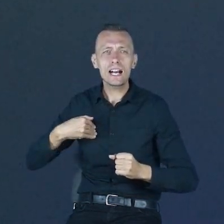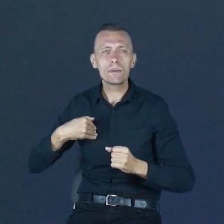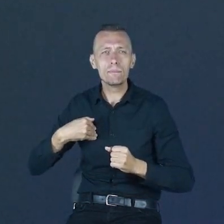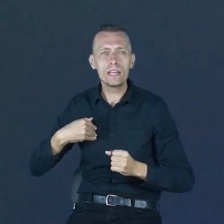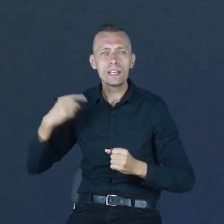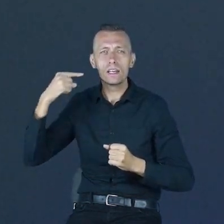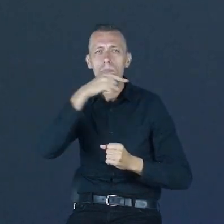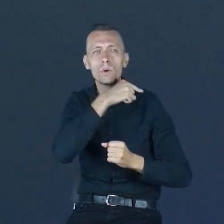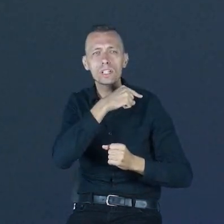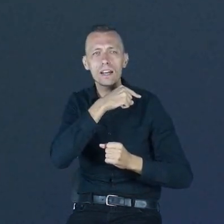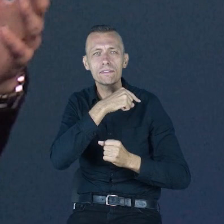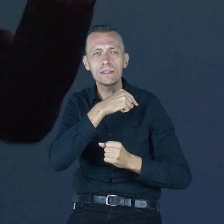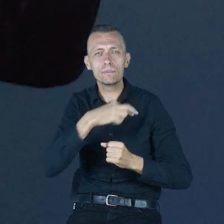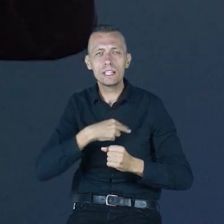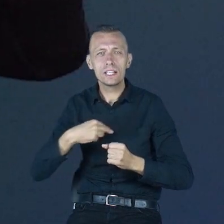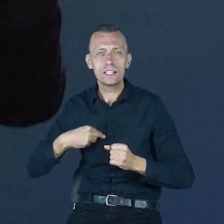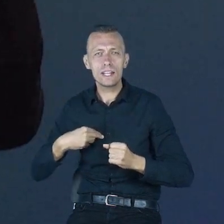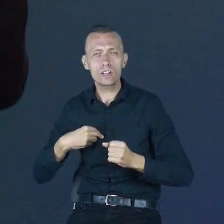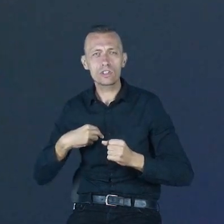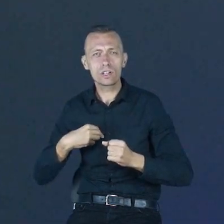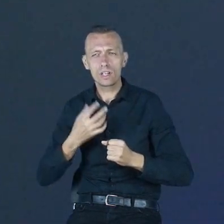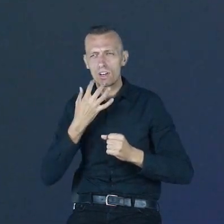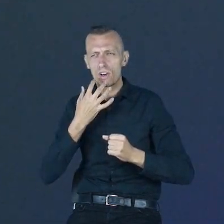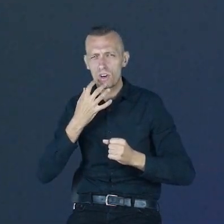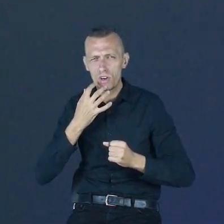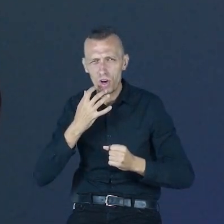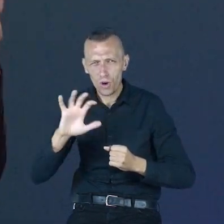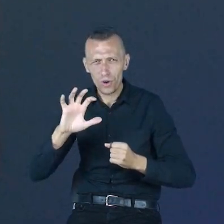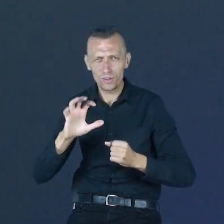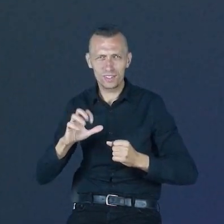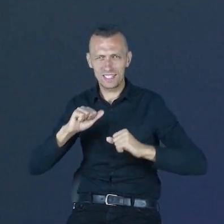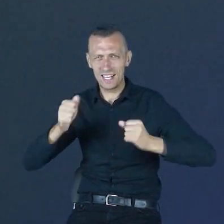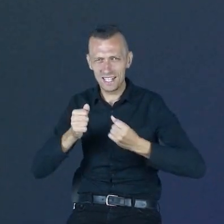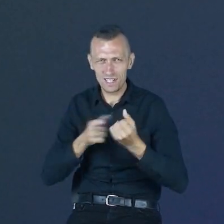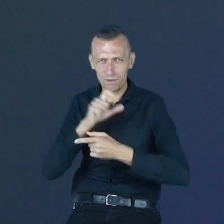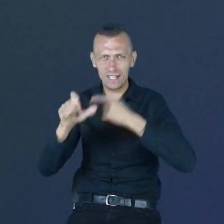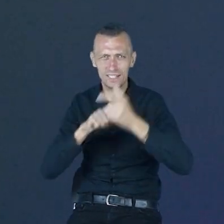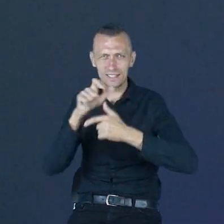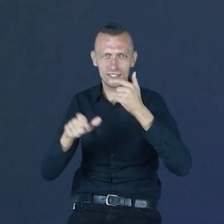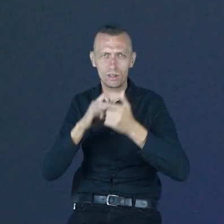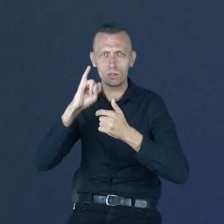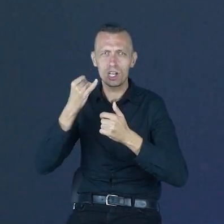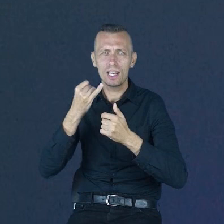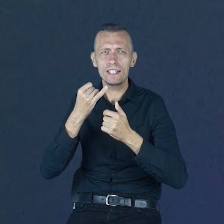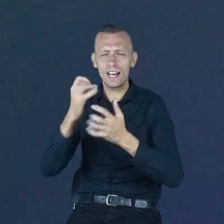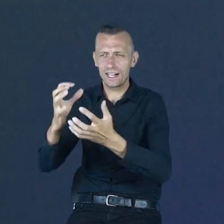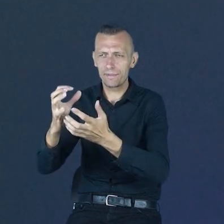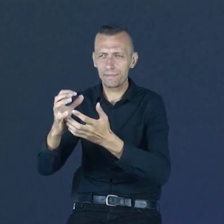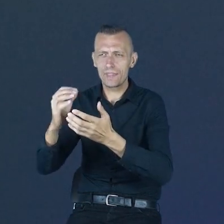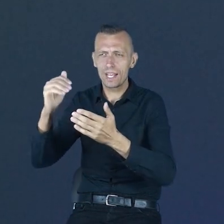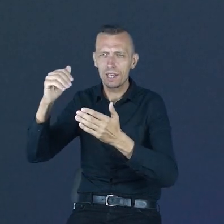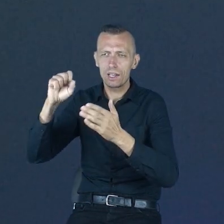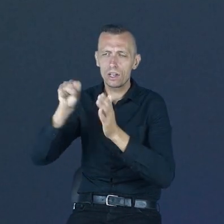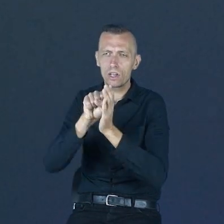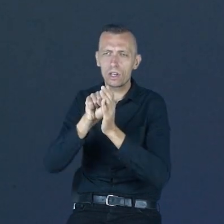naszą gorącą linię i dzięki tej gorącej linii odzyskiwać właściwą perspektywę na to, co materialne,